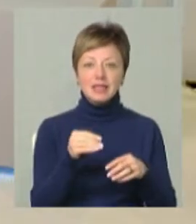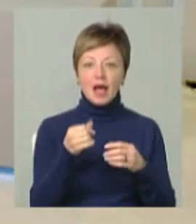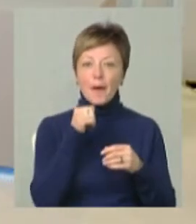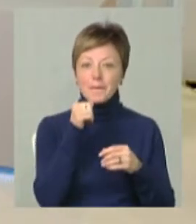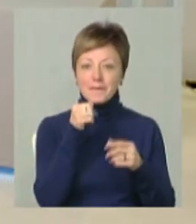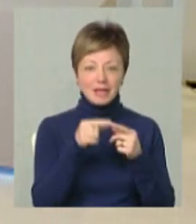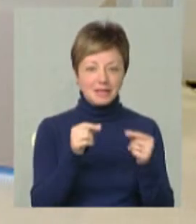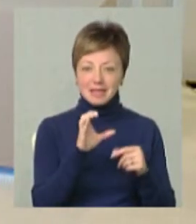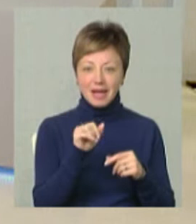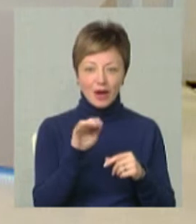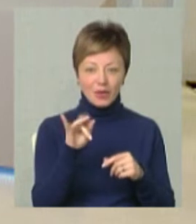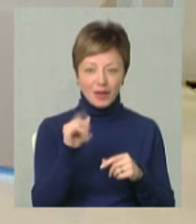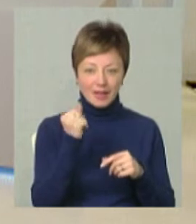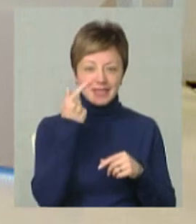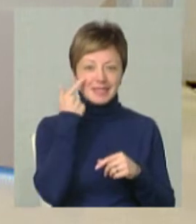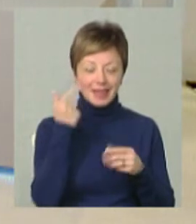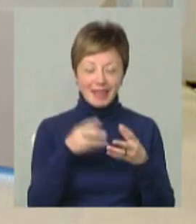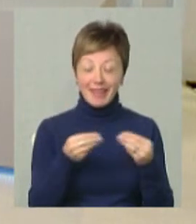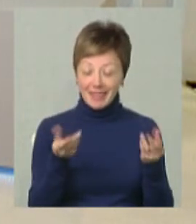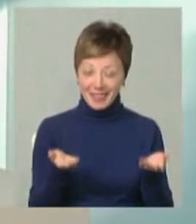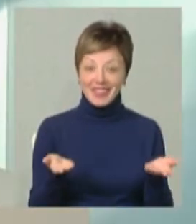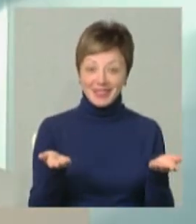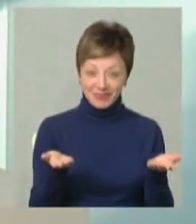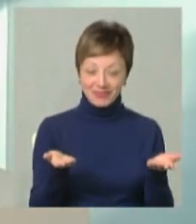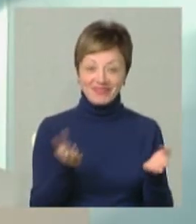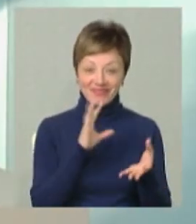Це не сакура, це то не слива.